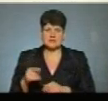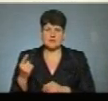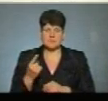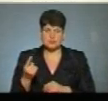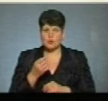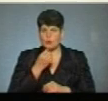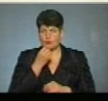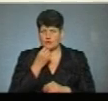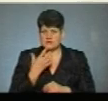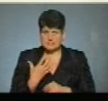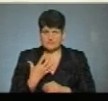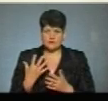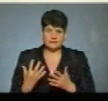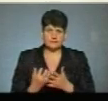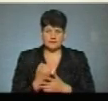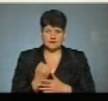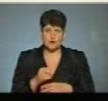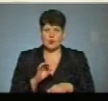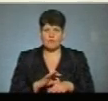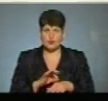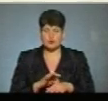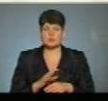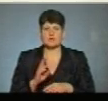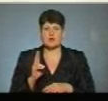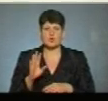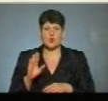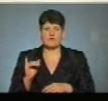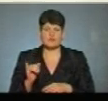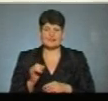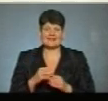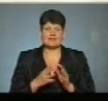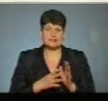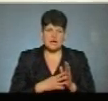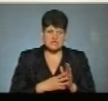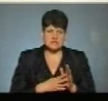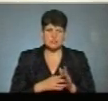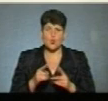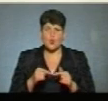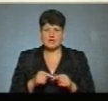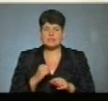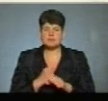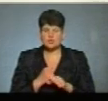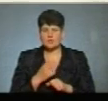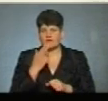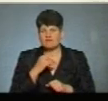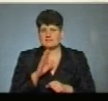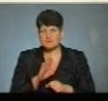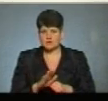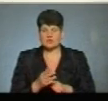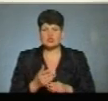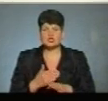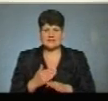березня, після першого позитивного виявлення хворого на COVID-19. Державні органи працюють в звичному